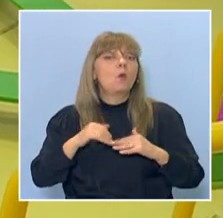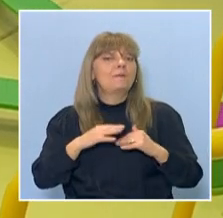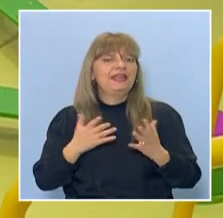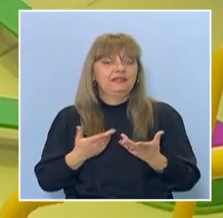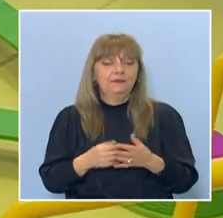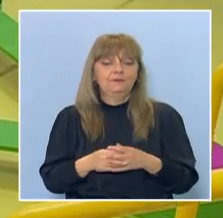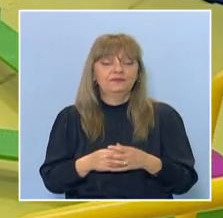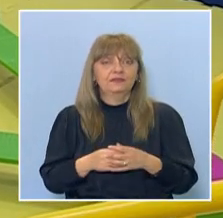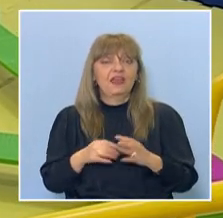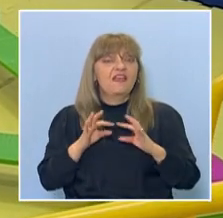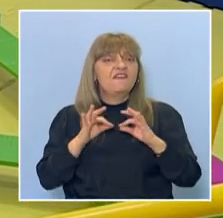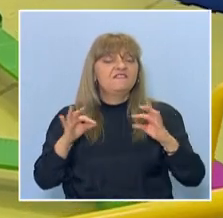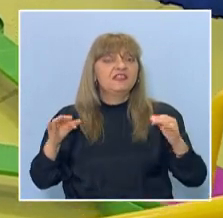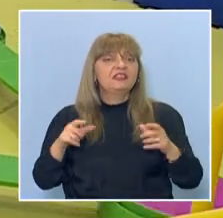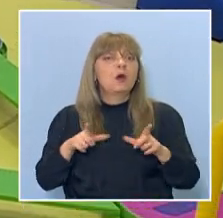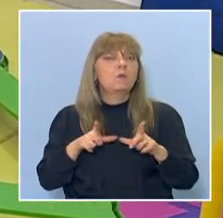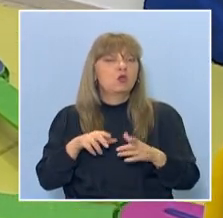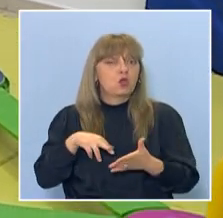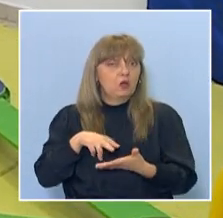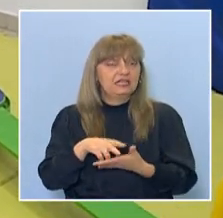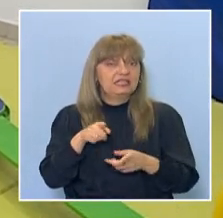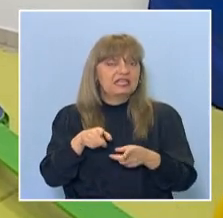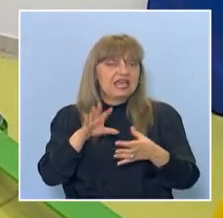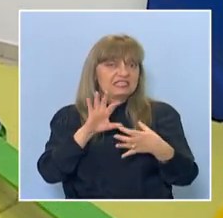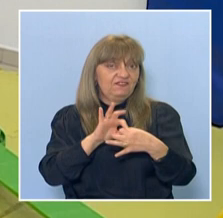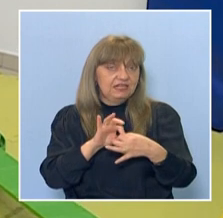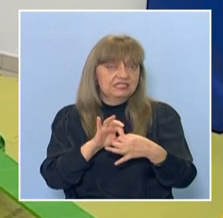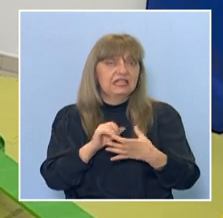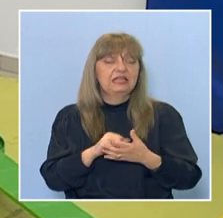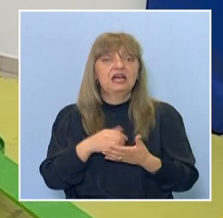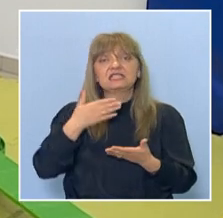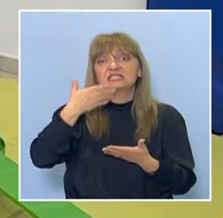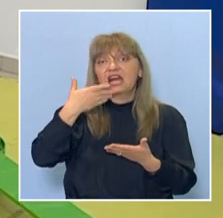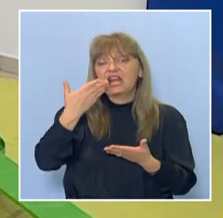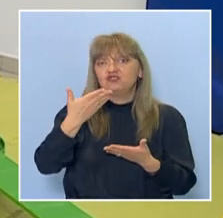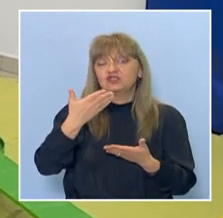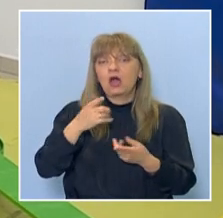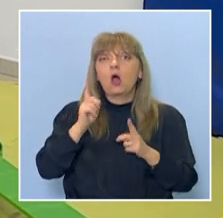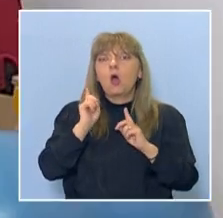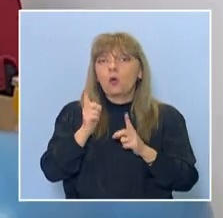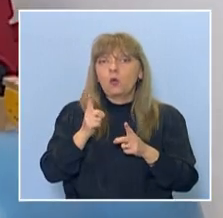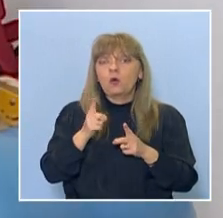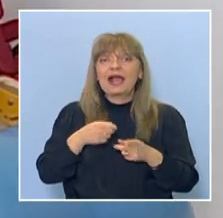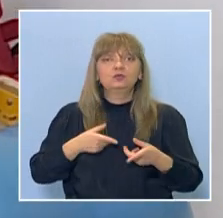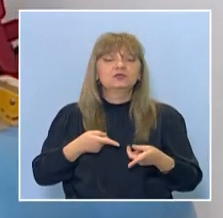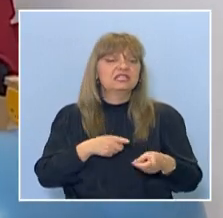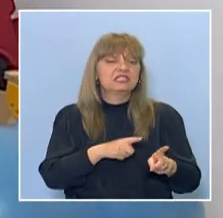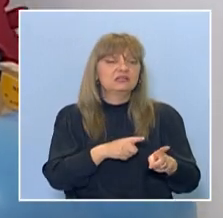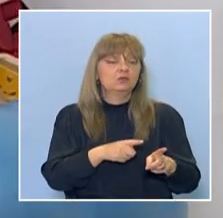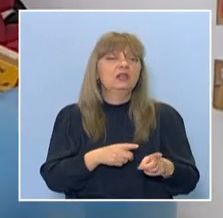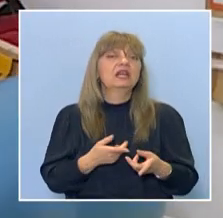Най-вече финна моторика, тя е свързана с речта. Когато се стимулира и работи на